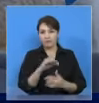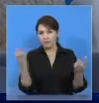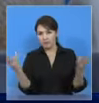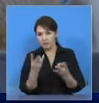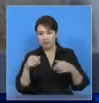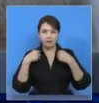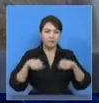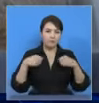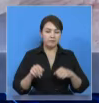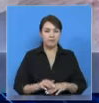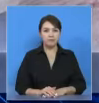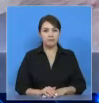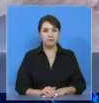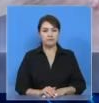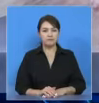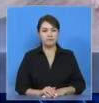продуктами